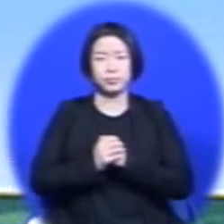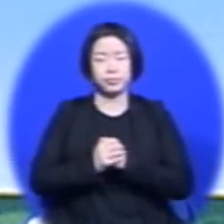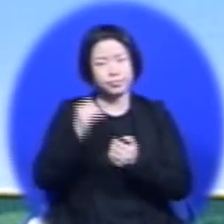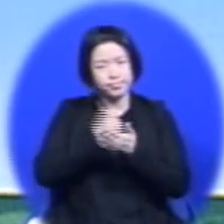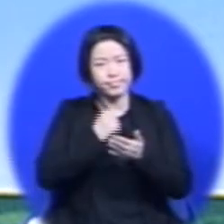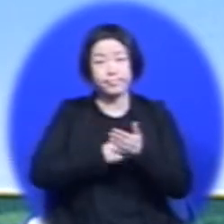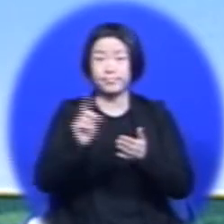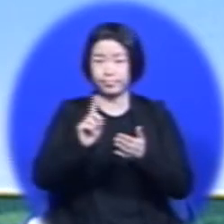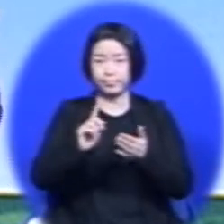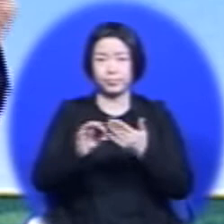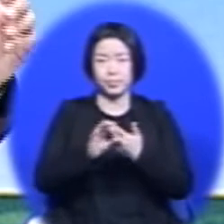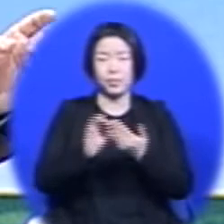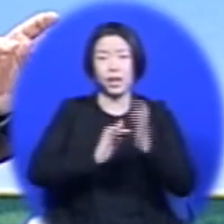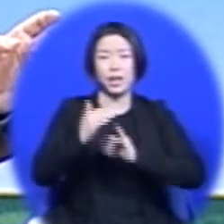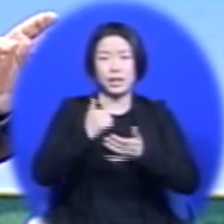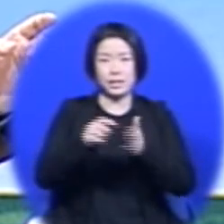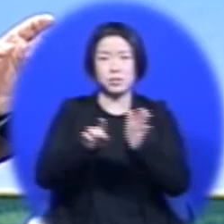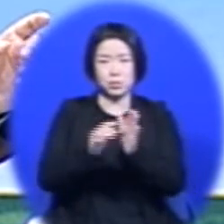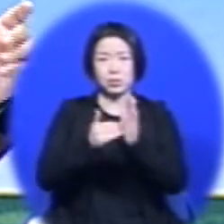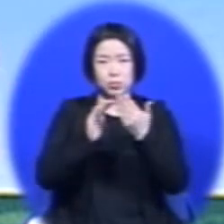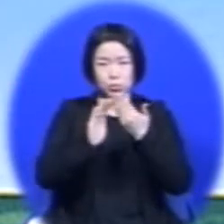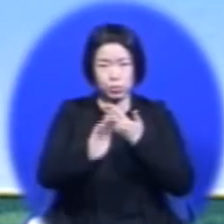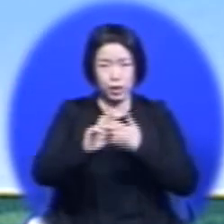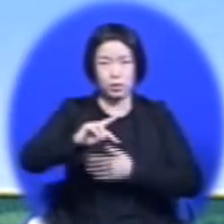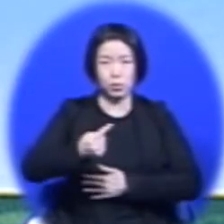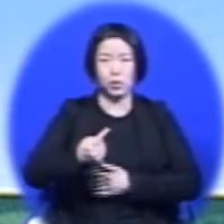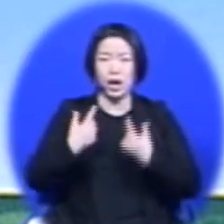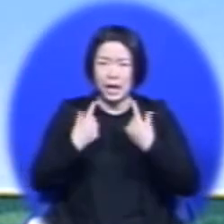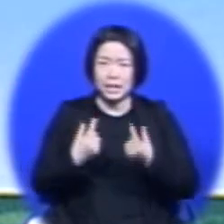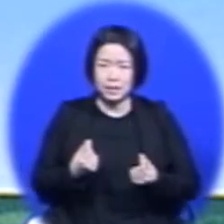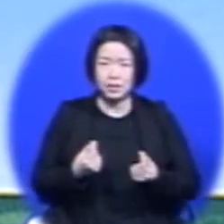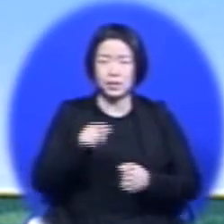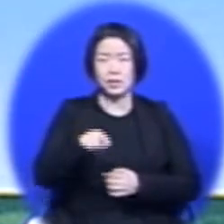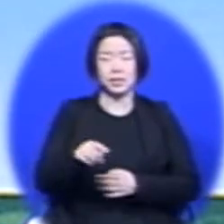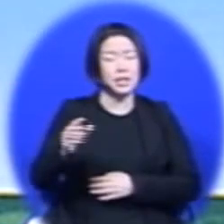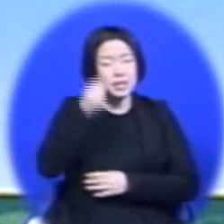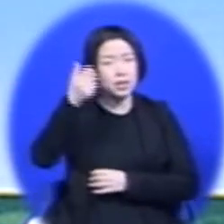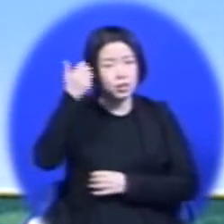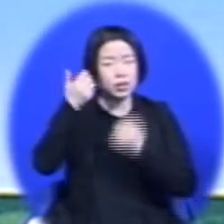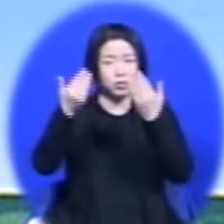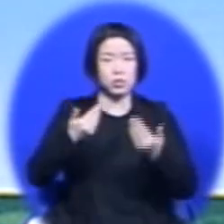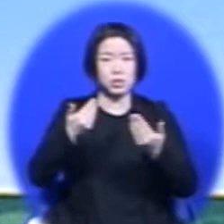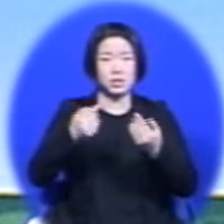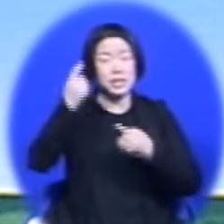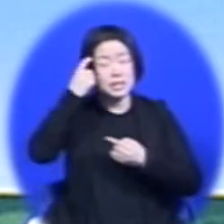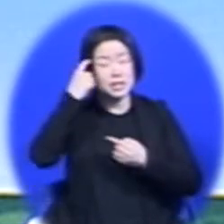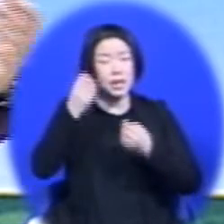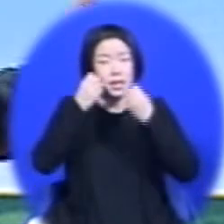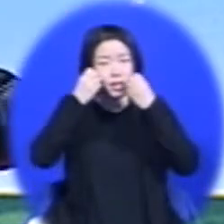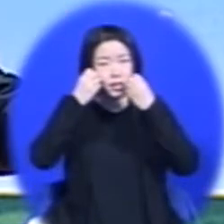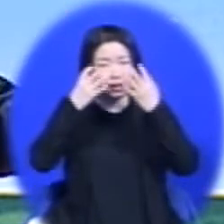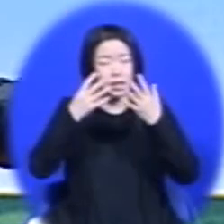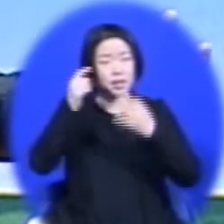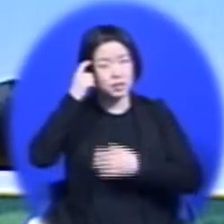안타까운 것은 예수님을 믿고도 여전히 이렇게 성령이 주시는 새로운 정신으로 기쁨과